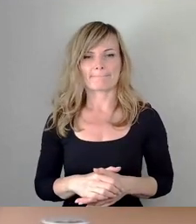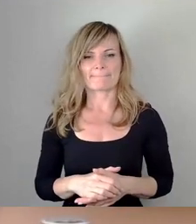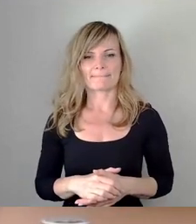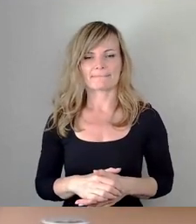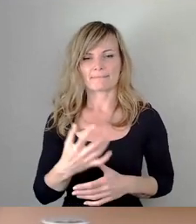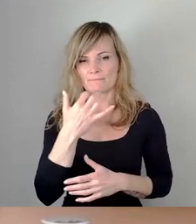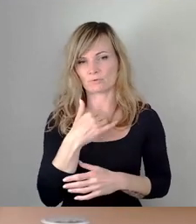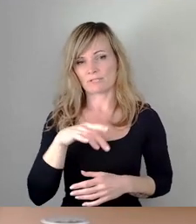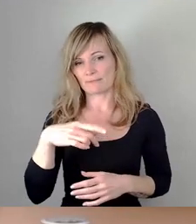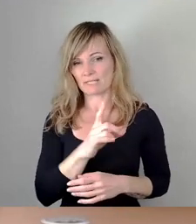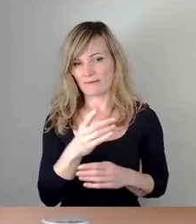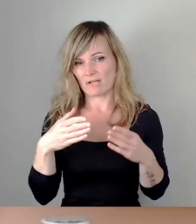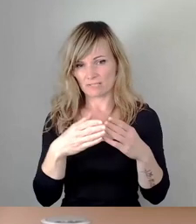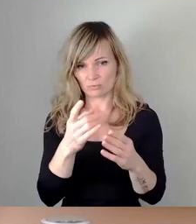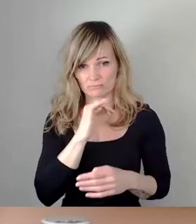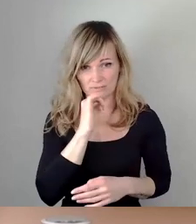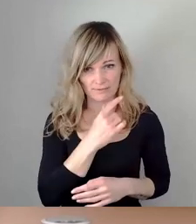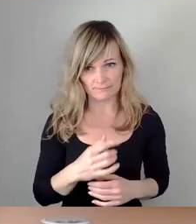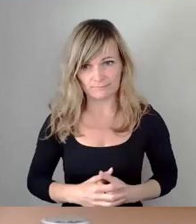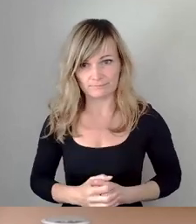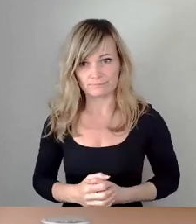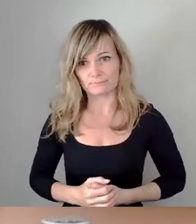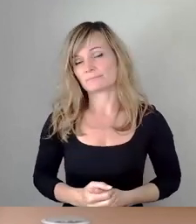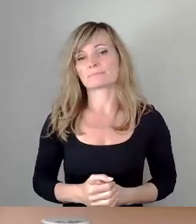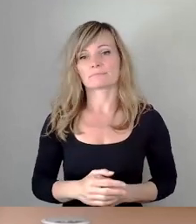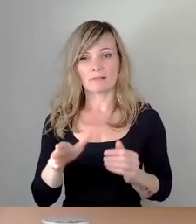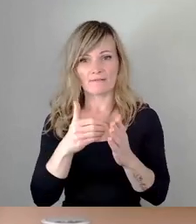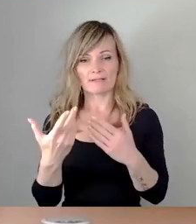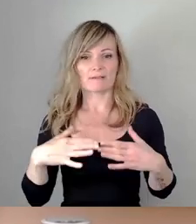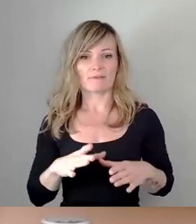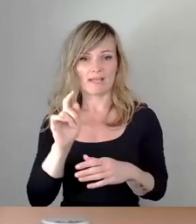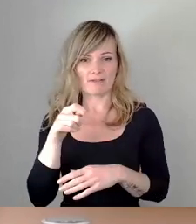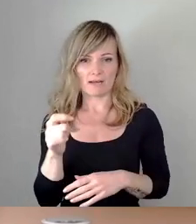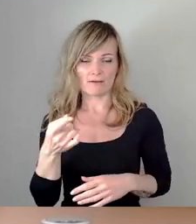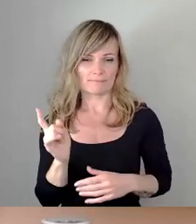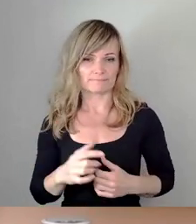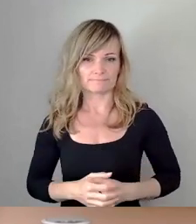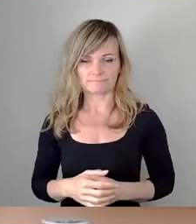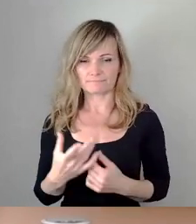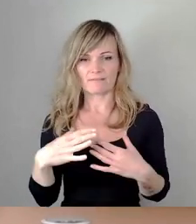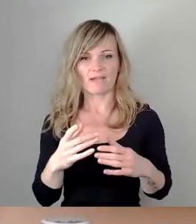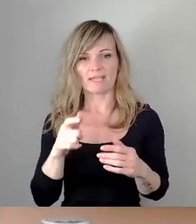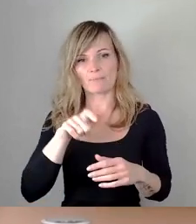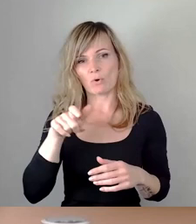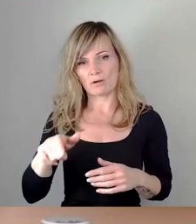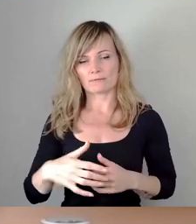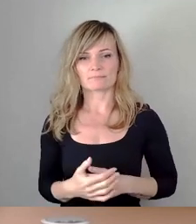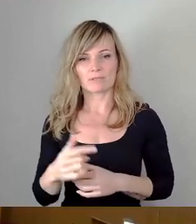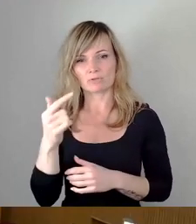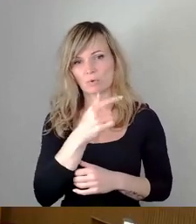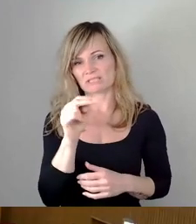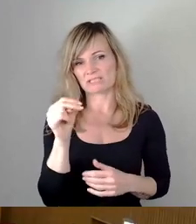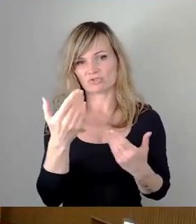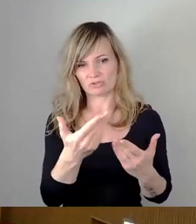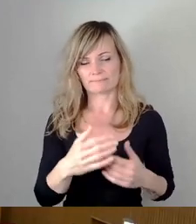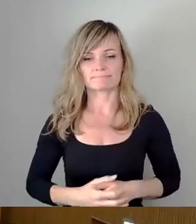SPD-Fraktion. Nein. Dann weiter Freie Wähler, Freie Bürger. Thorsten Nitschel, bitte.